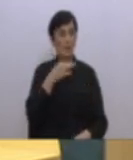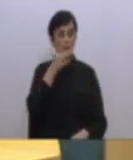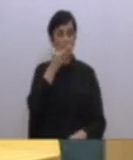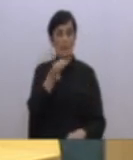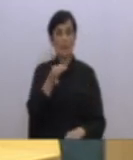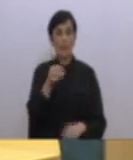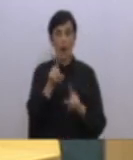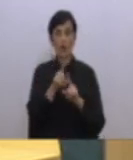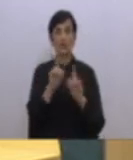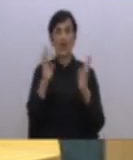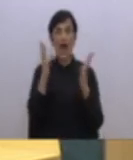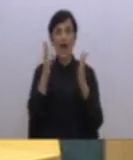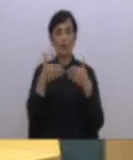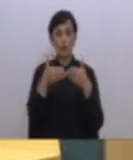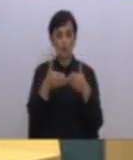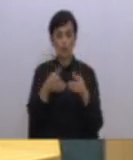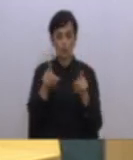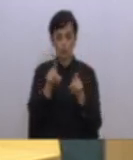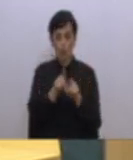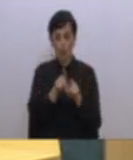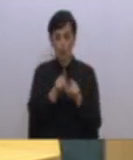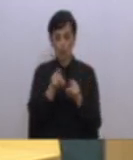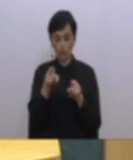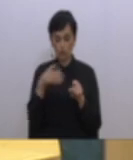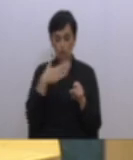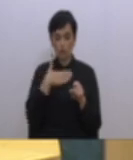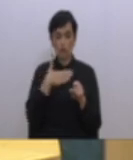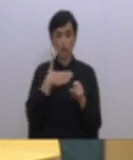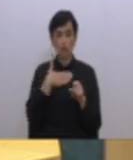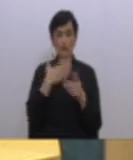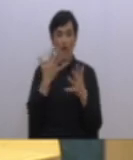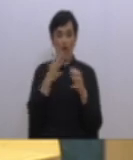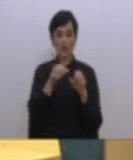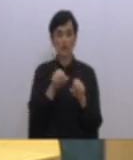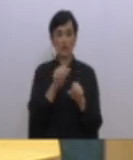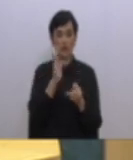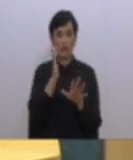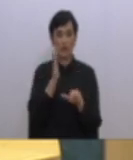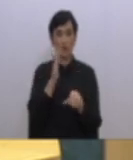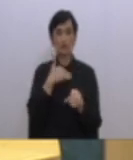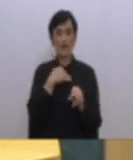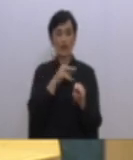vei cneba, n-a prins porzeț. Ma ce vă cneba, ce unii helida, ce unii, la scot, controlul.